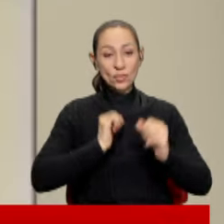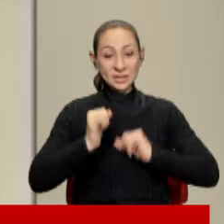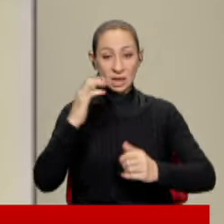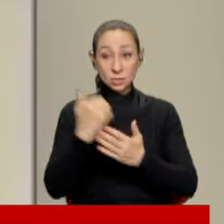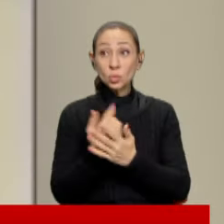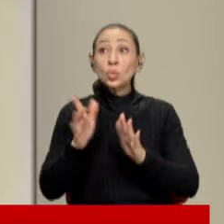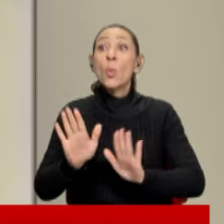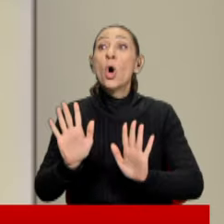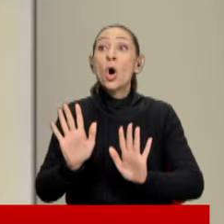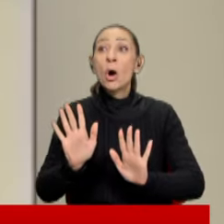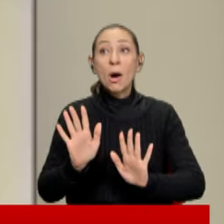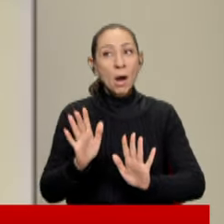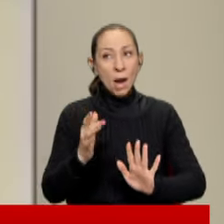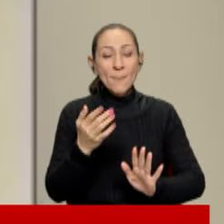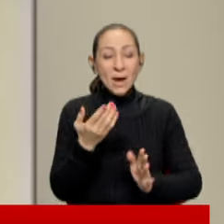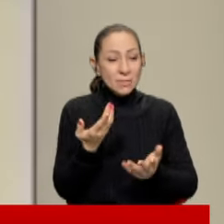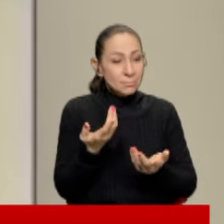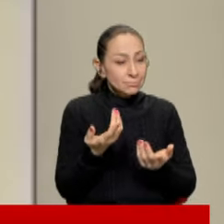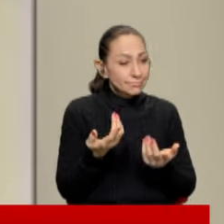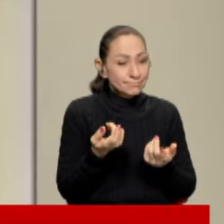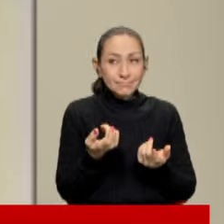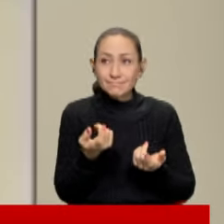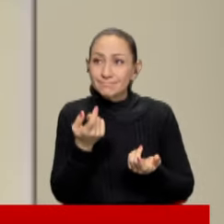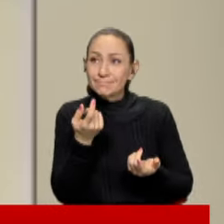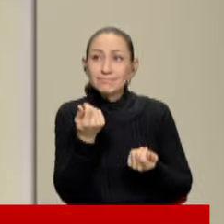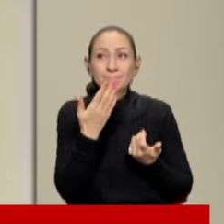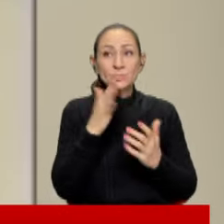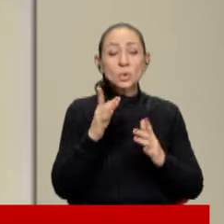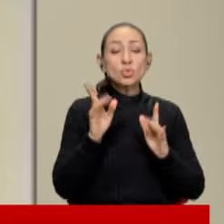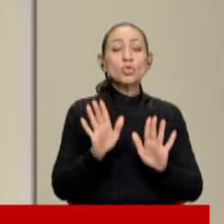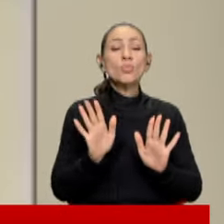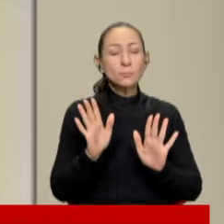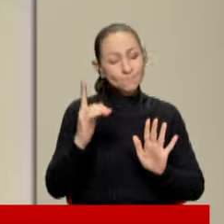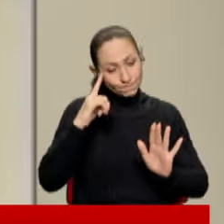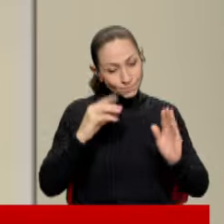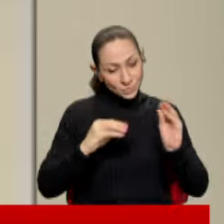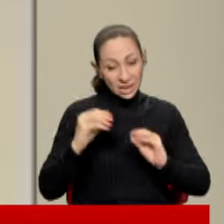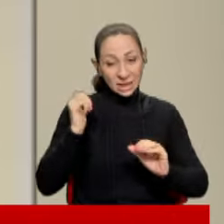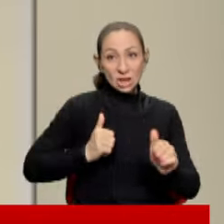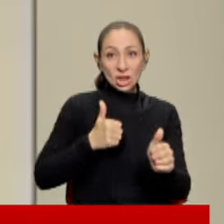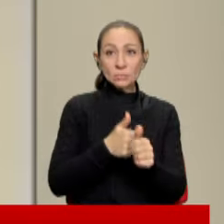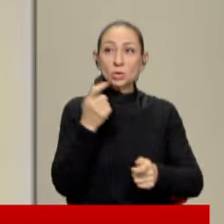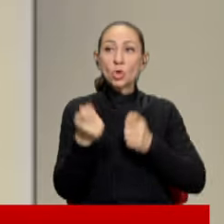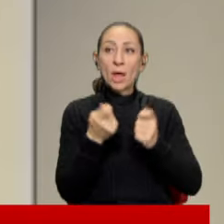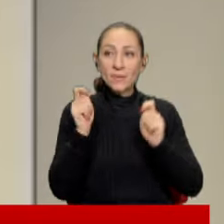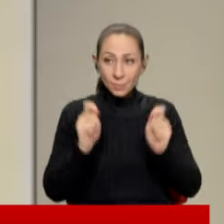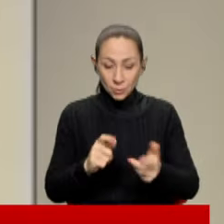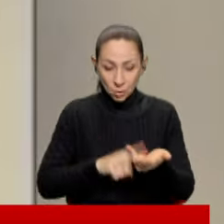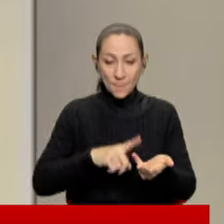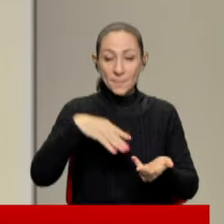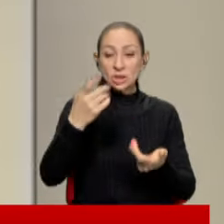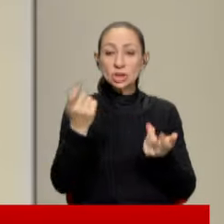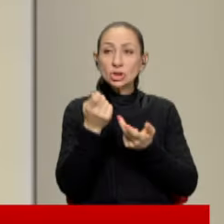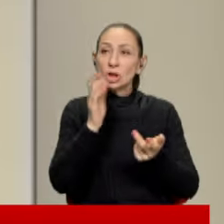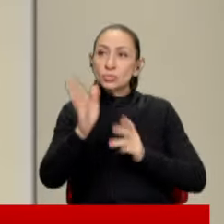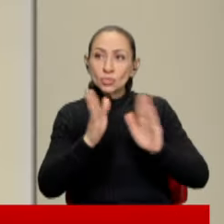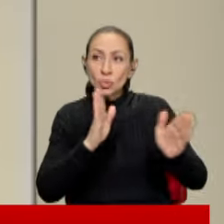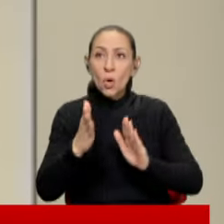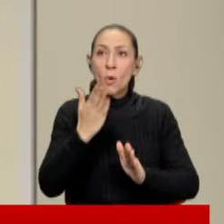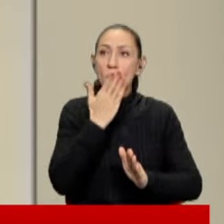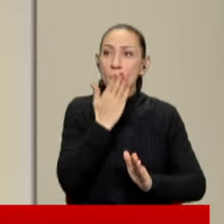ama imkanları da yok. Orada durmadığı gibi danışmanlık görevleri yapıyor, başka işlerde